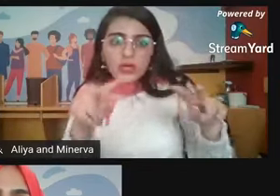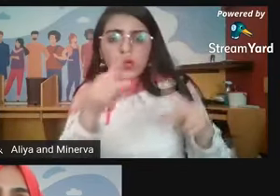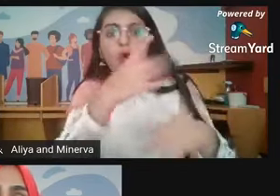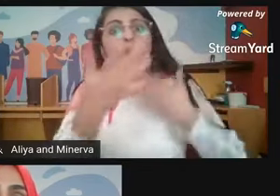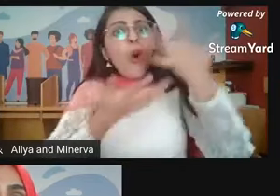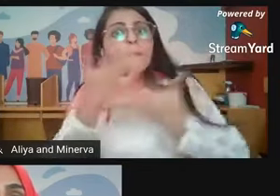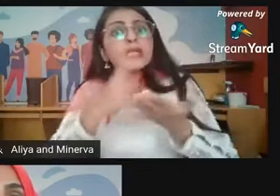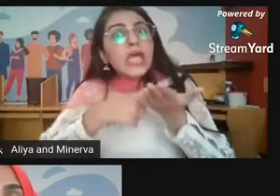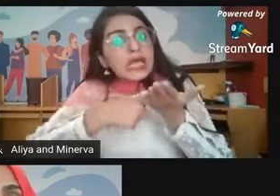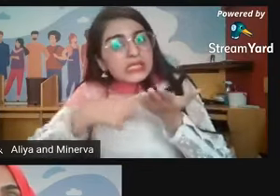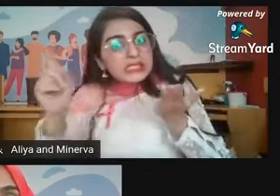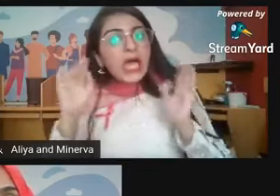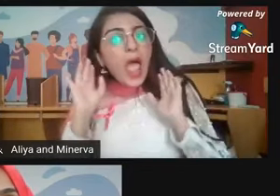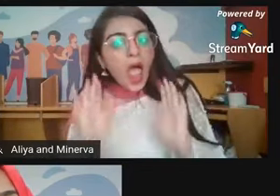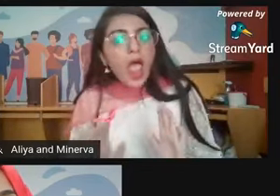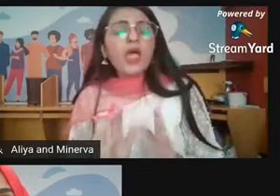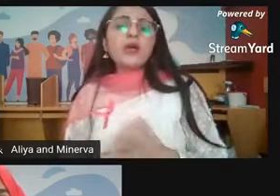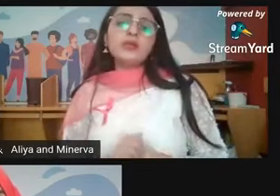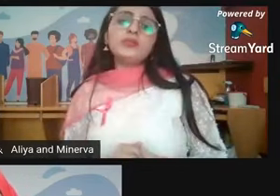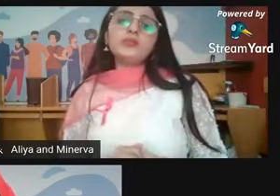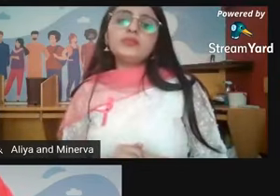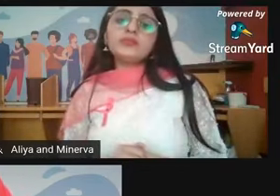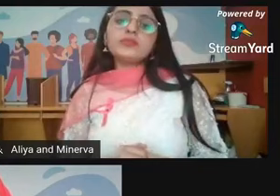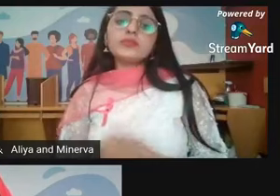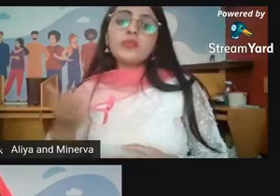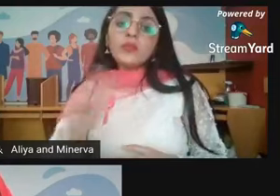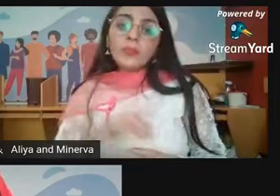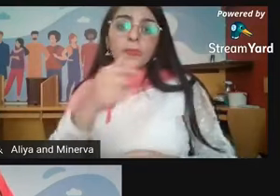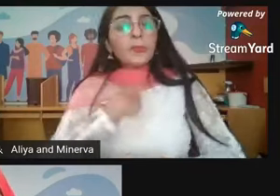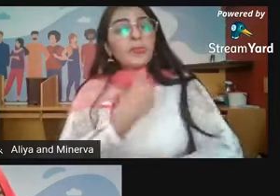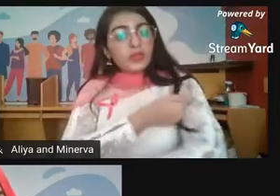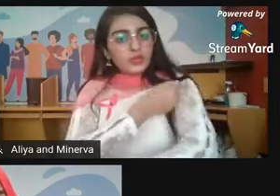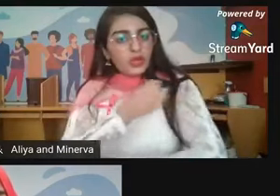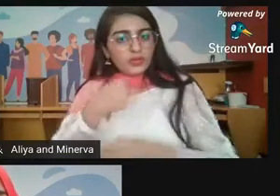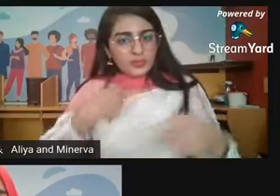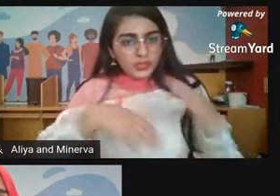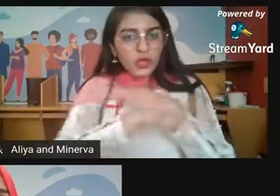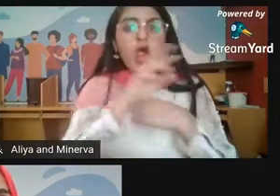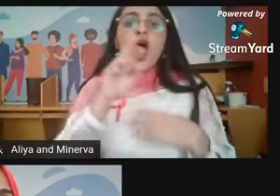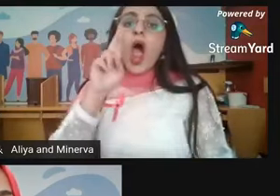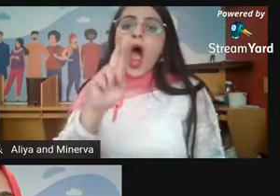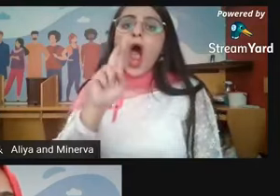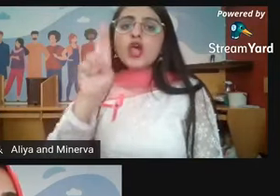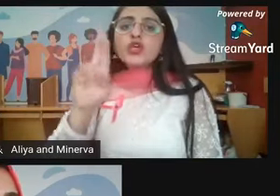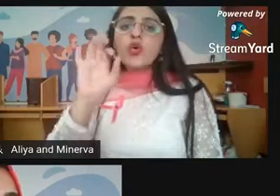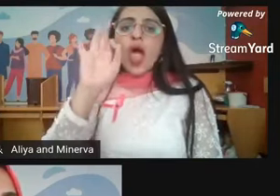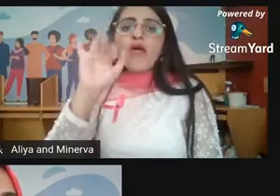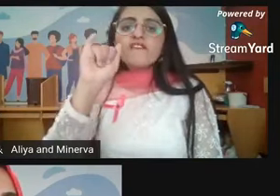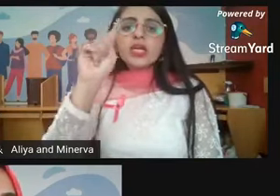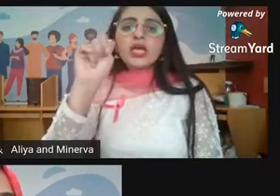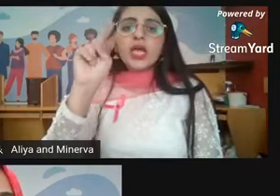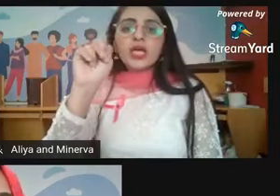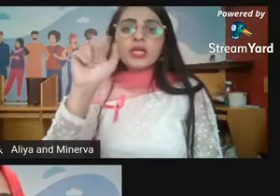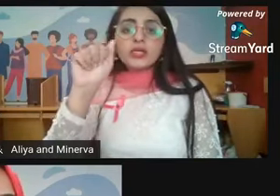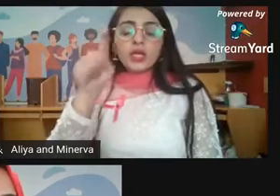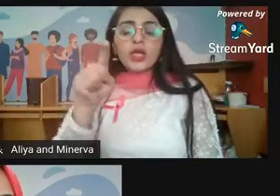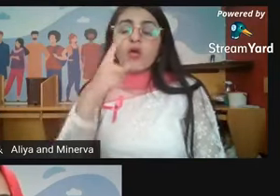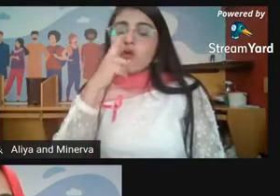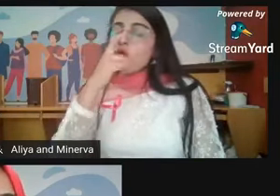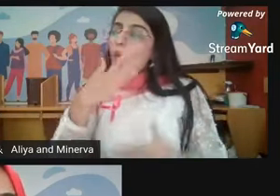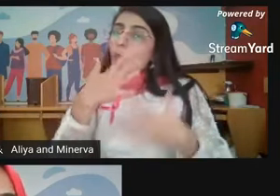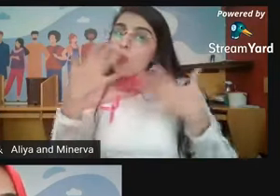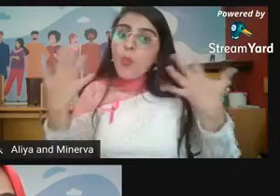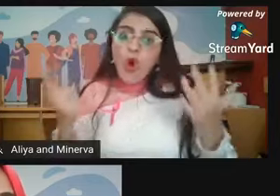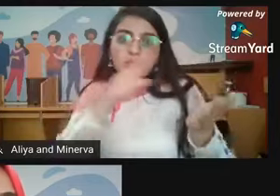गाइड कर सकते हैं सो यू उसके बाद देन आई वेंट टू सी द डॉक्टर रुफीना सोमरो एंड आई एम ग्लैड बिकॉज शी हैज यू